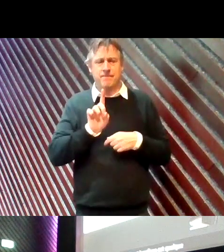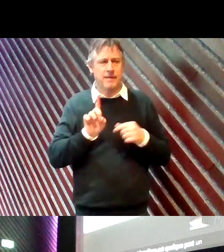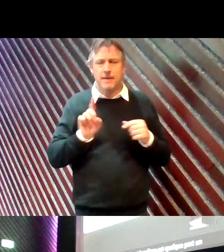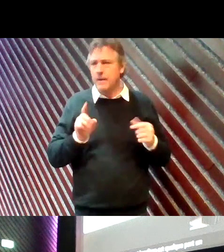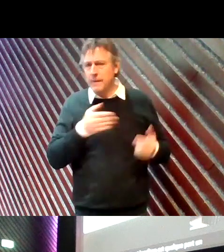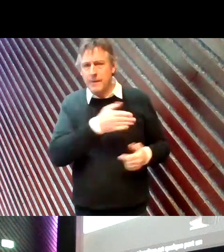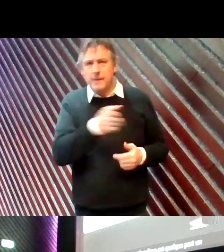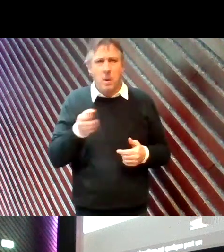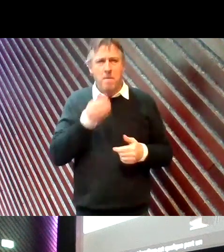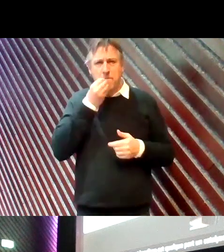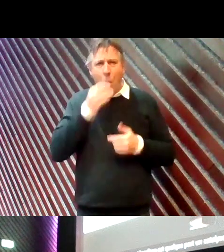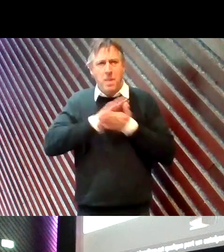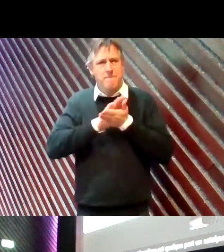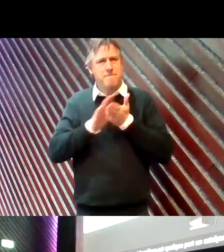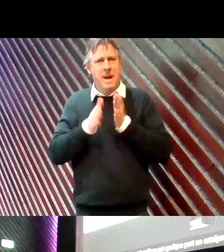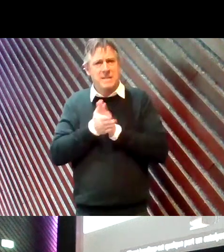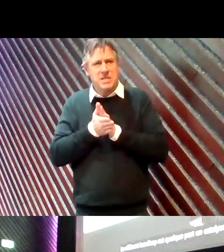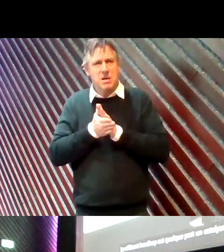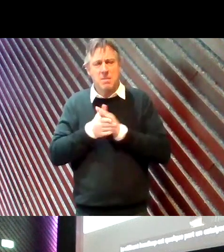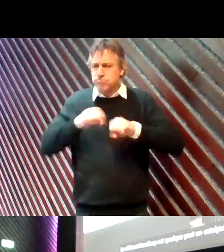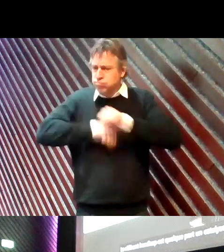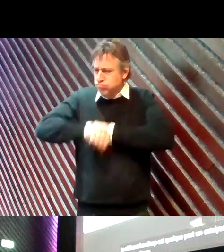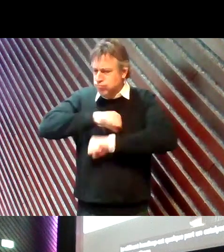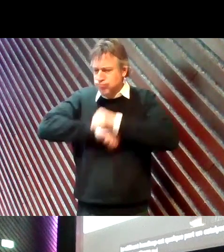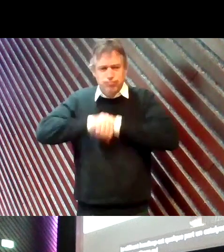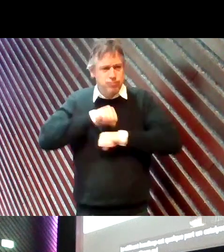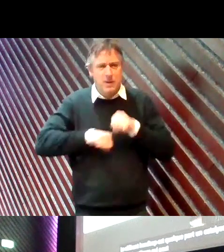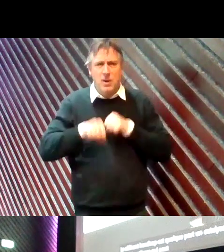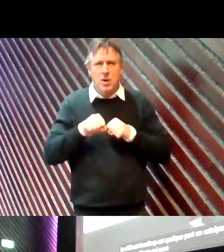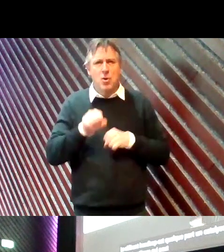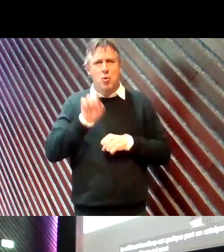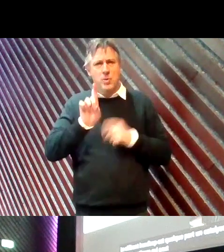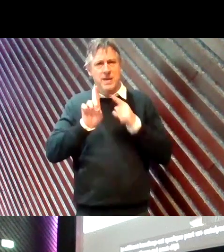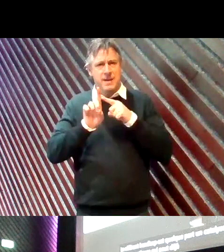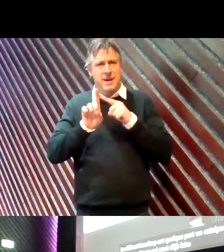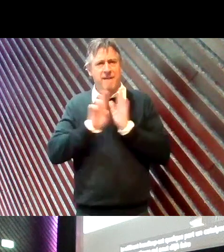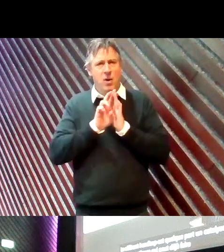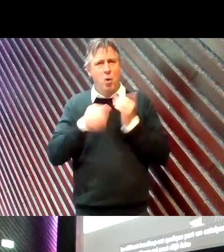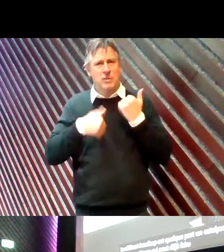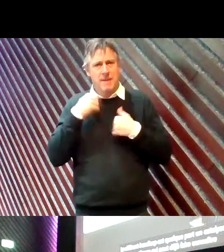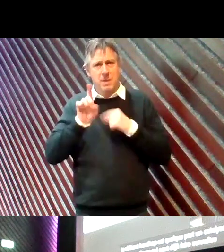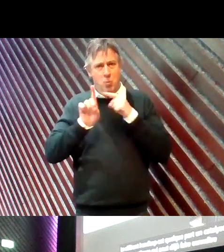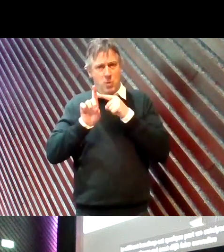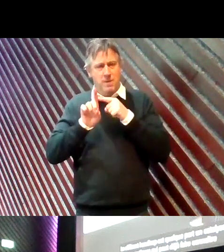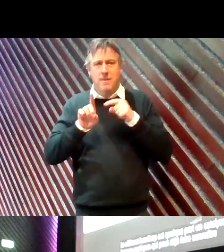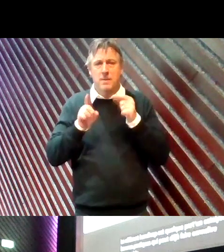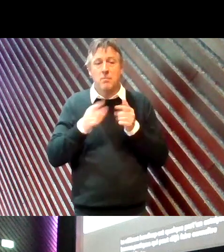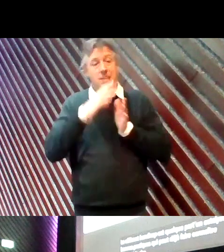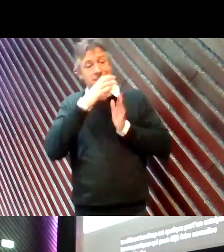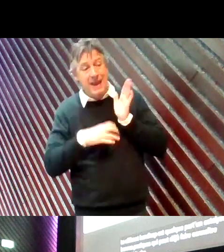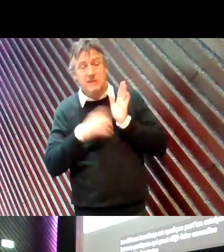de bonnes pratiques qui peut déjà faire connaître l'ensemble des textes pour la